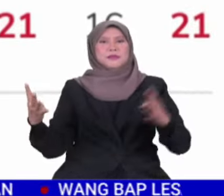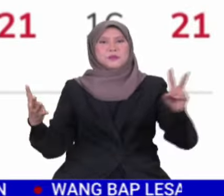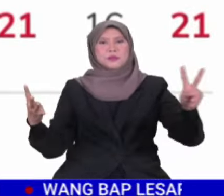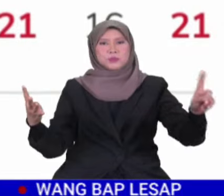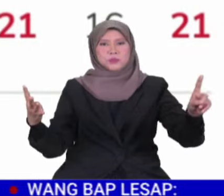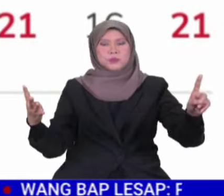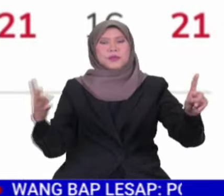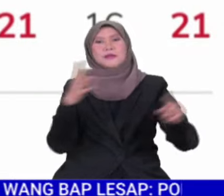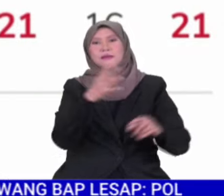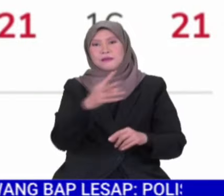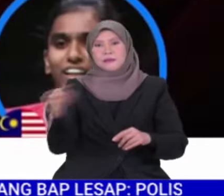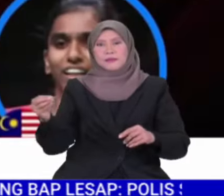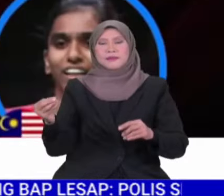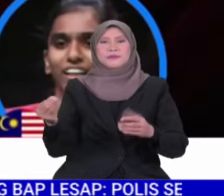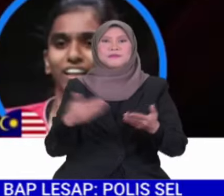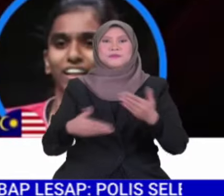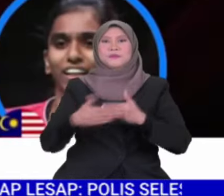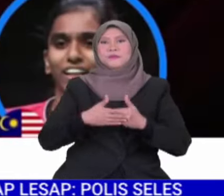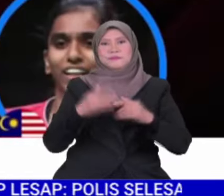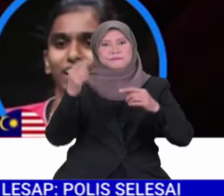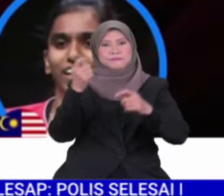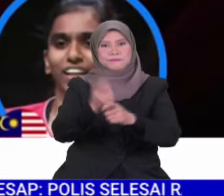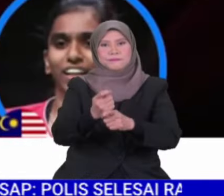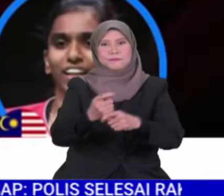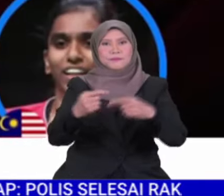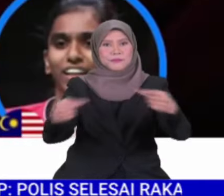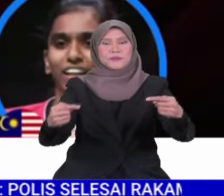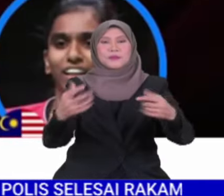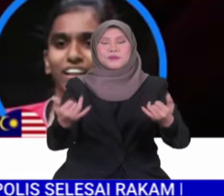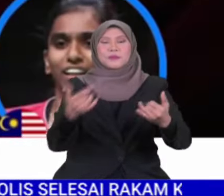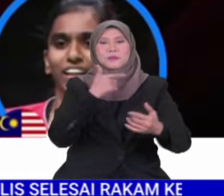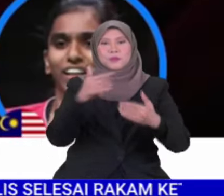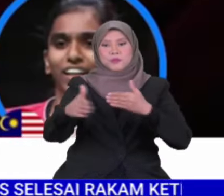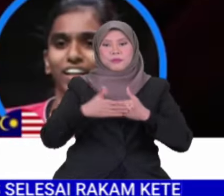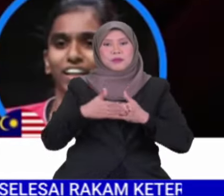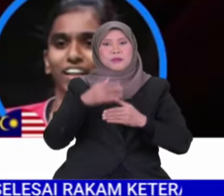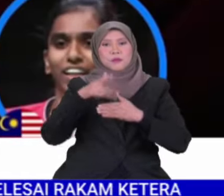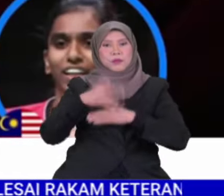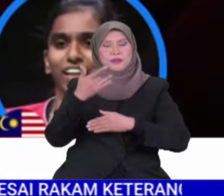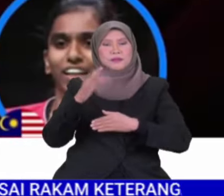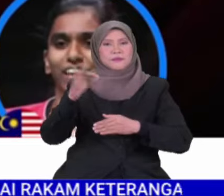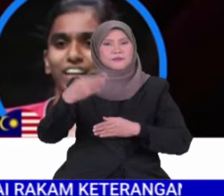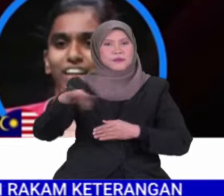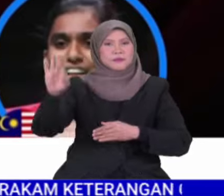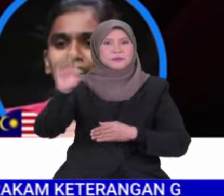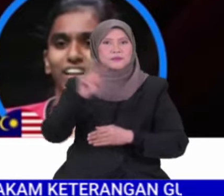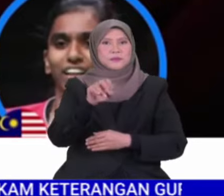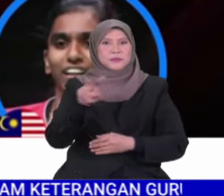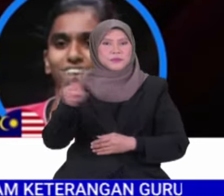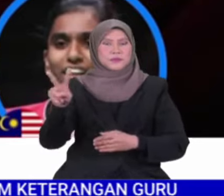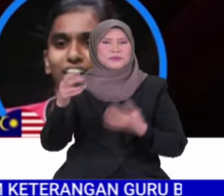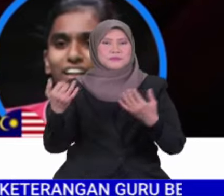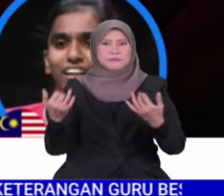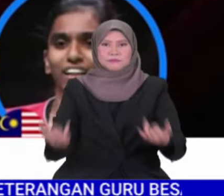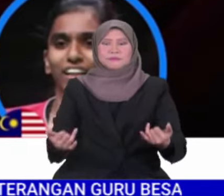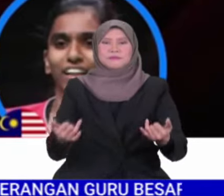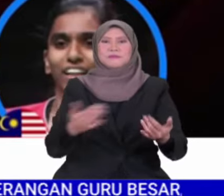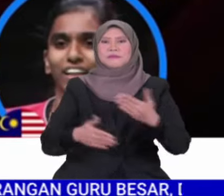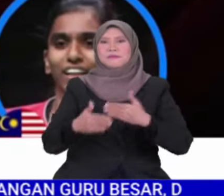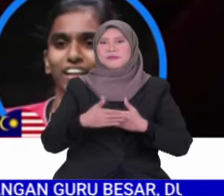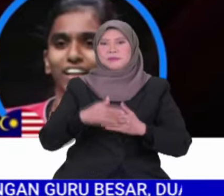14-21 sekaligus diheret ke set penentuan. Enggan pulang awal, juara terbuka Perancis 2022 itu bangkit dengan permainan